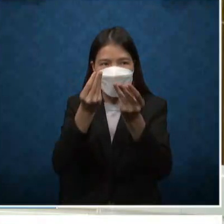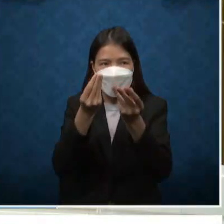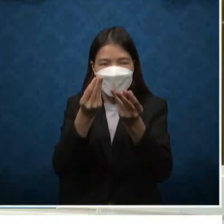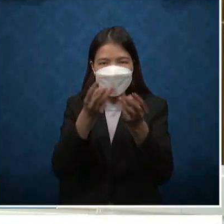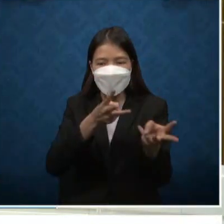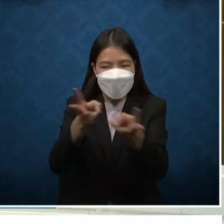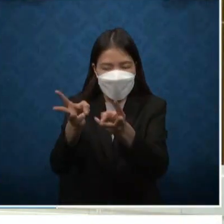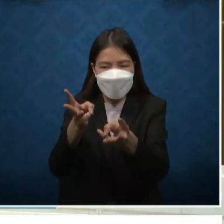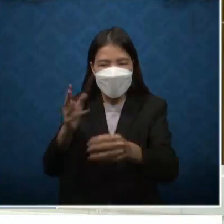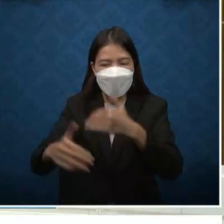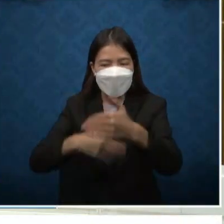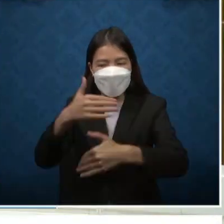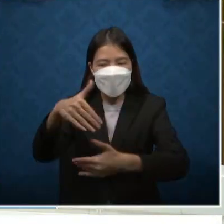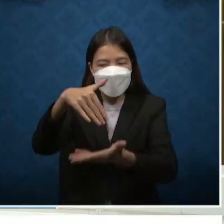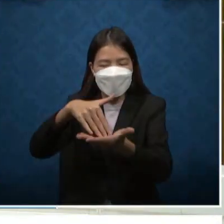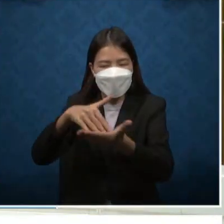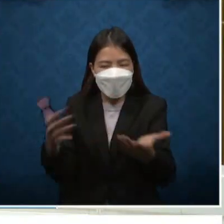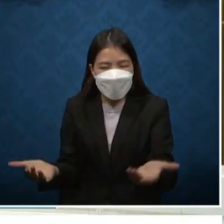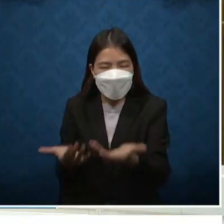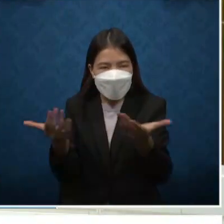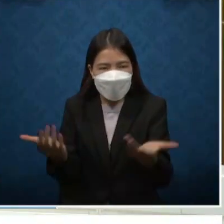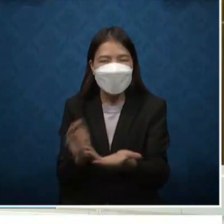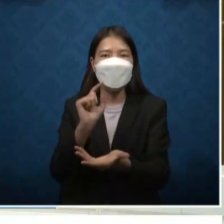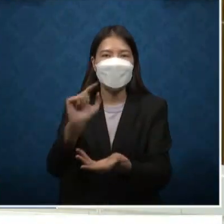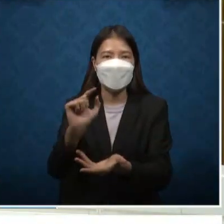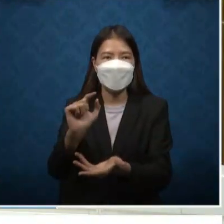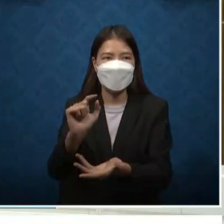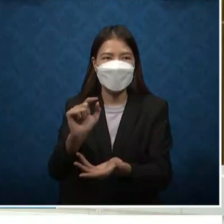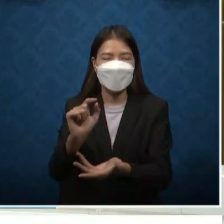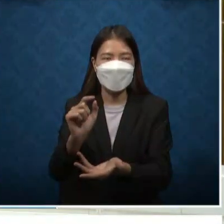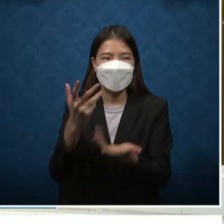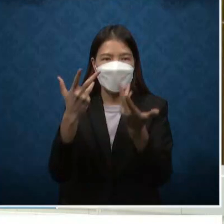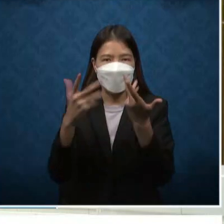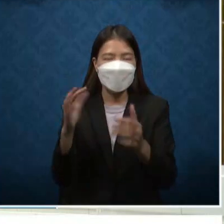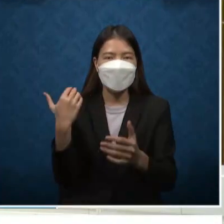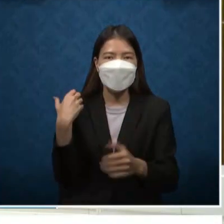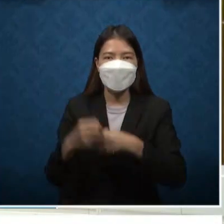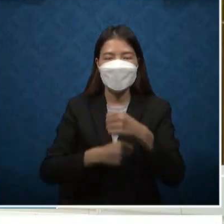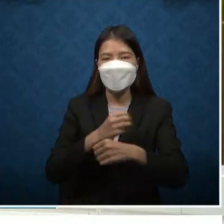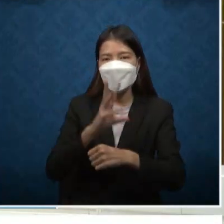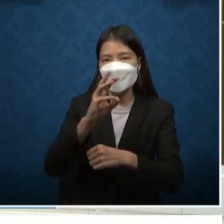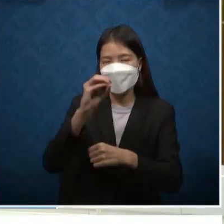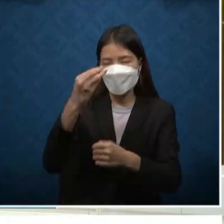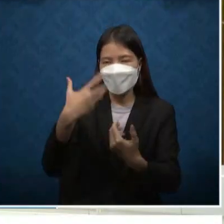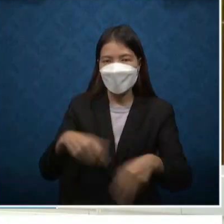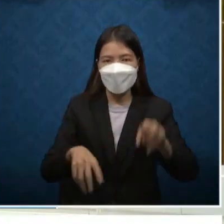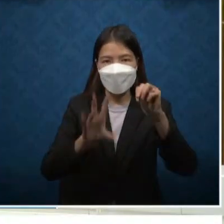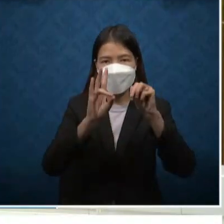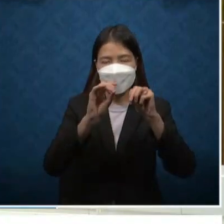ตัยมีที่มาจากรัฐมนแหงร่านอาากไทย ภูธศักลา 2560 มาตา 78